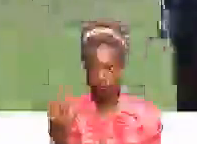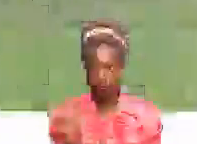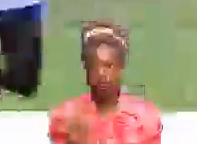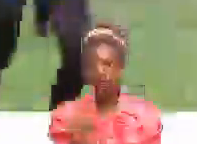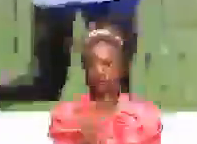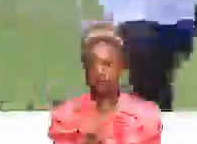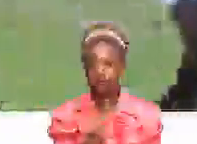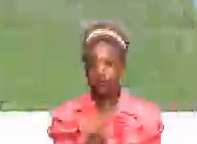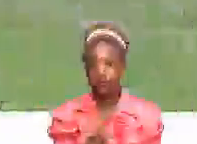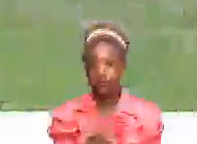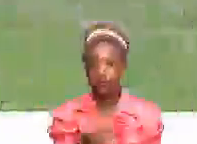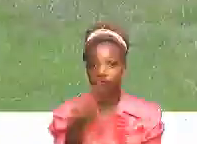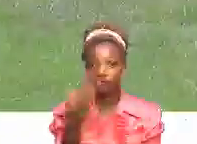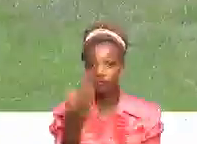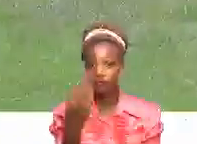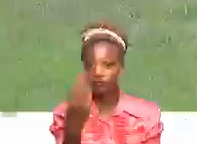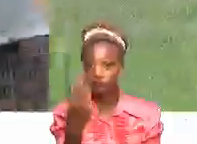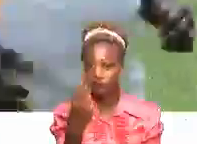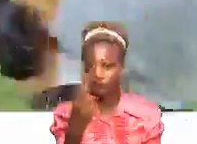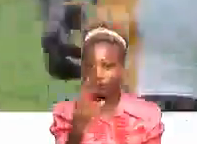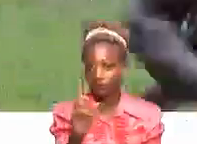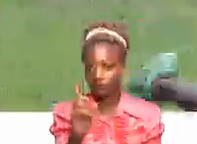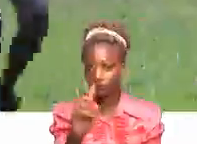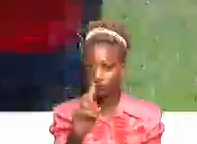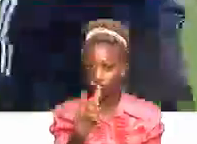dakika 34 na sekunde